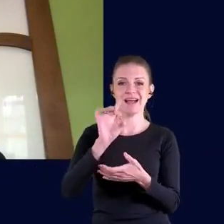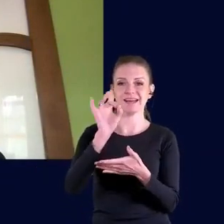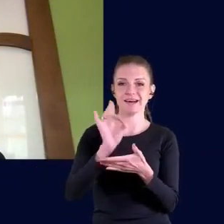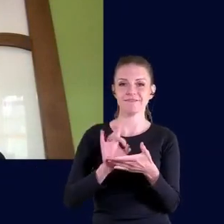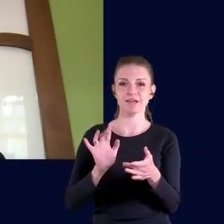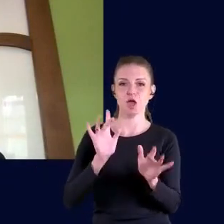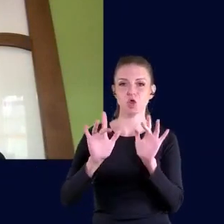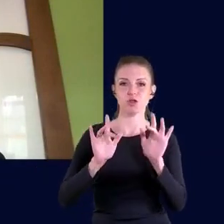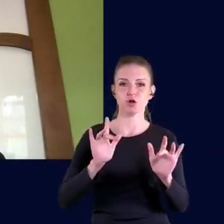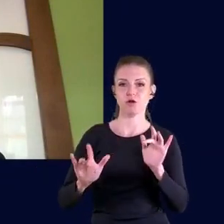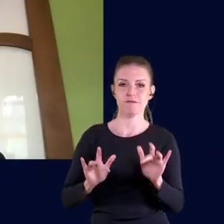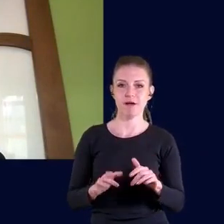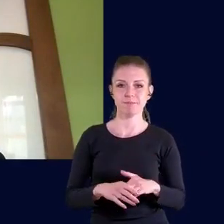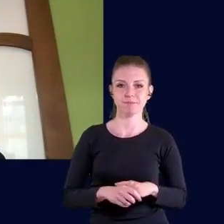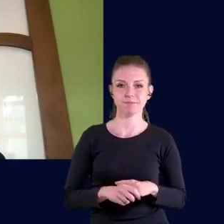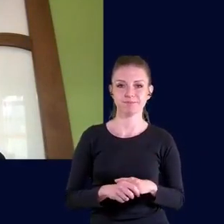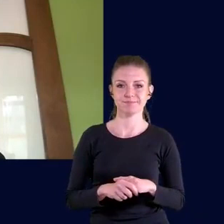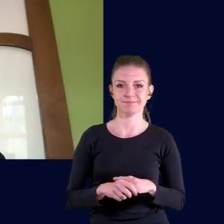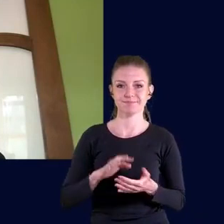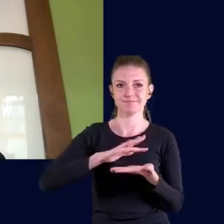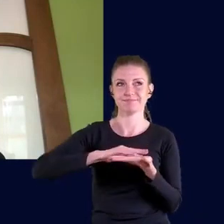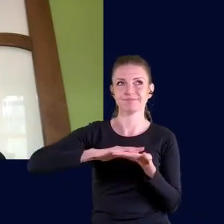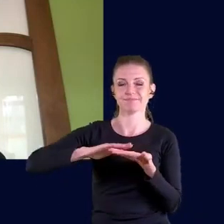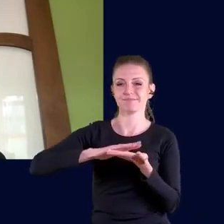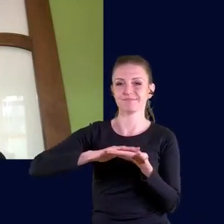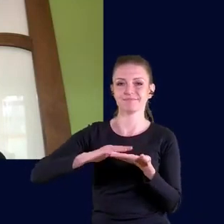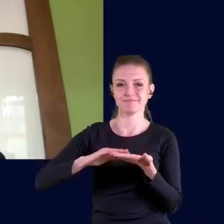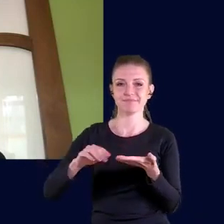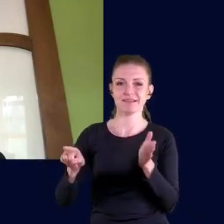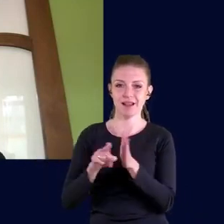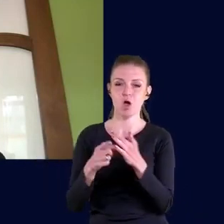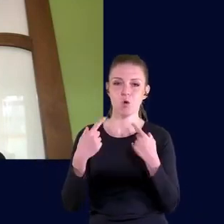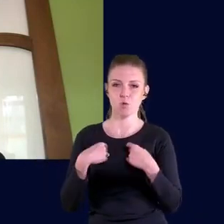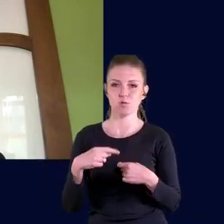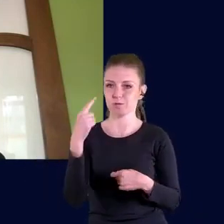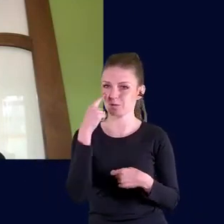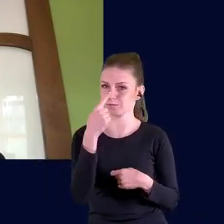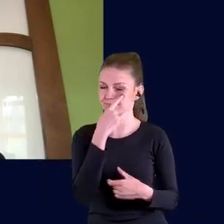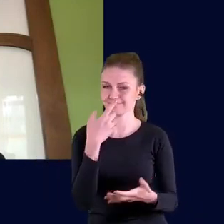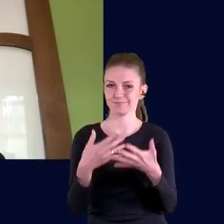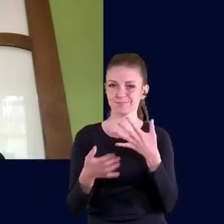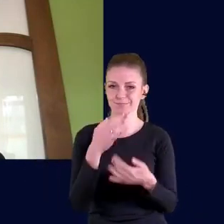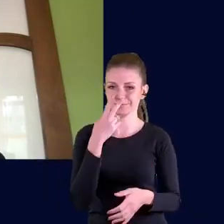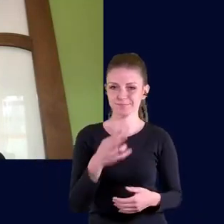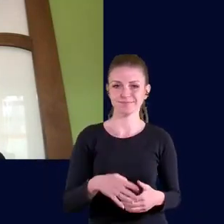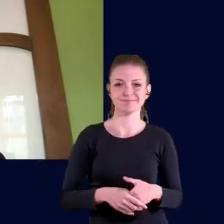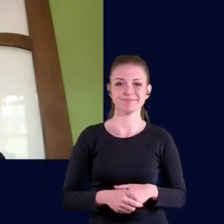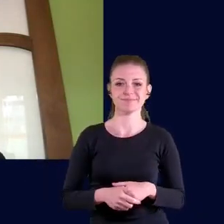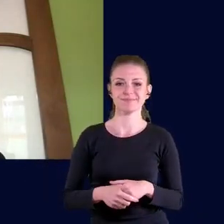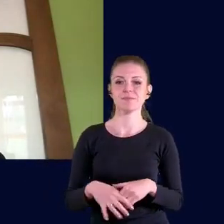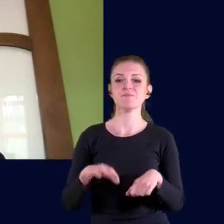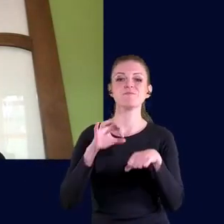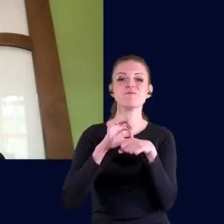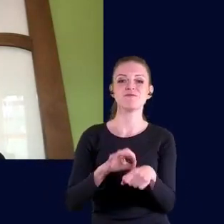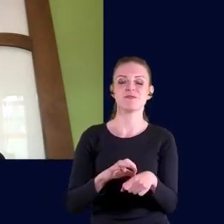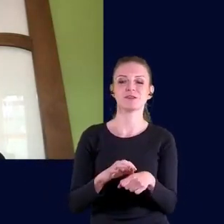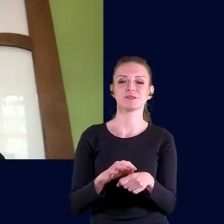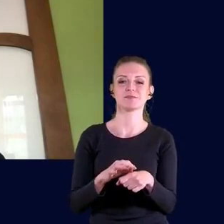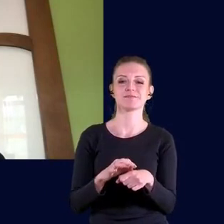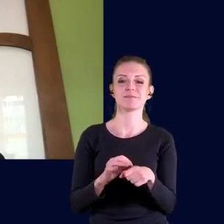procesie powstawania adaptacji grafik dla osób z niepełnosprawnością wzroku i poprowadzą tą